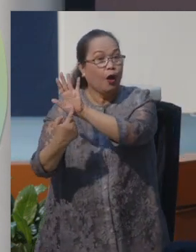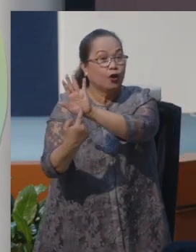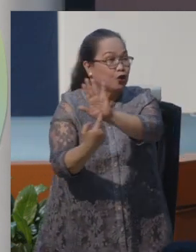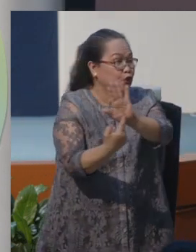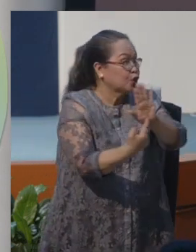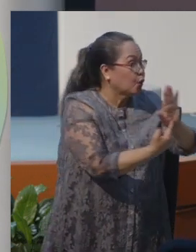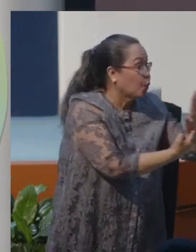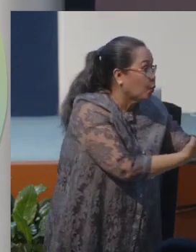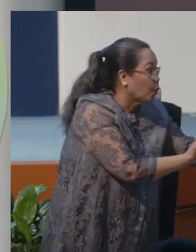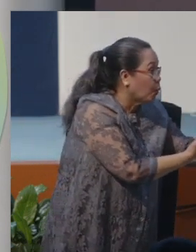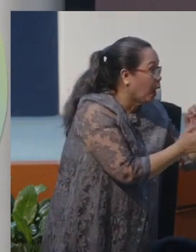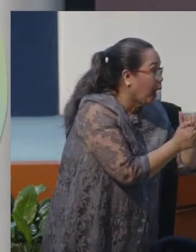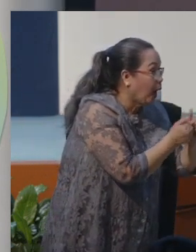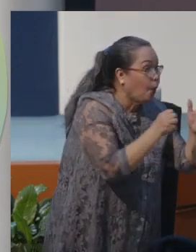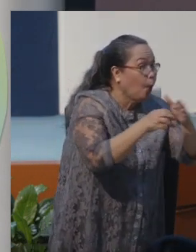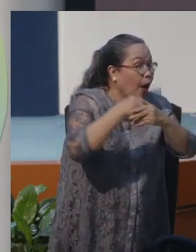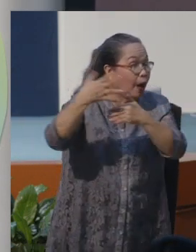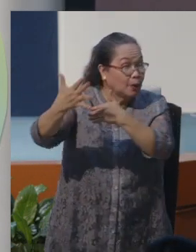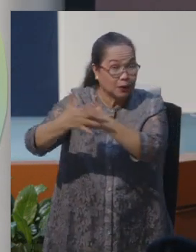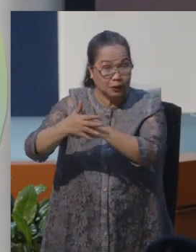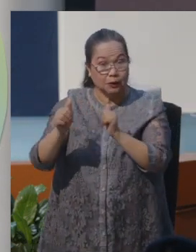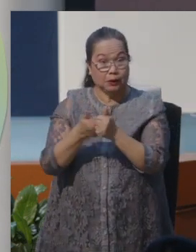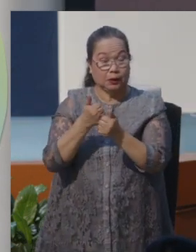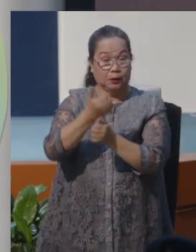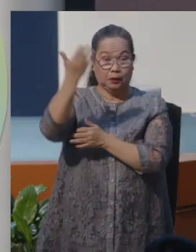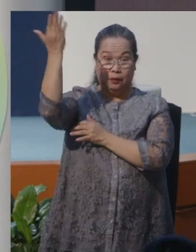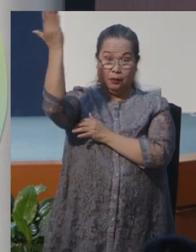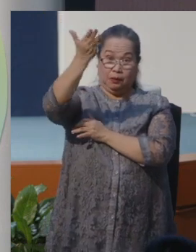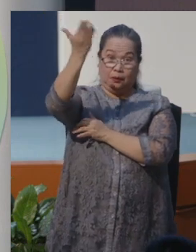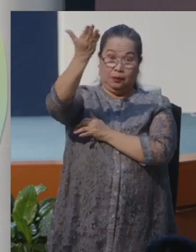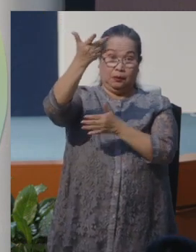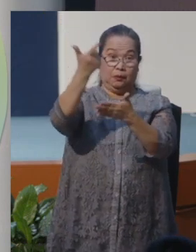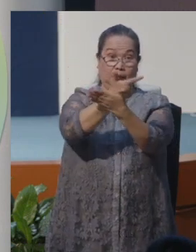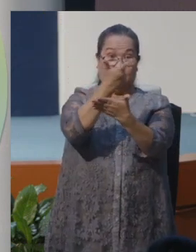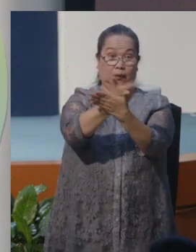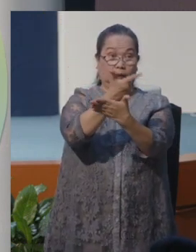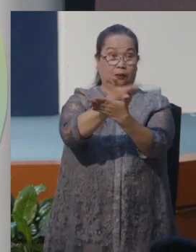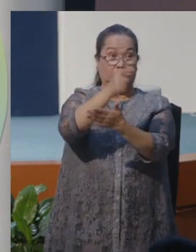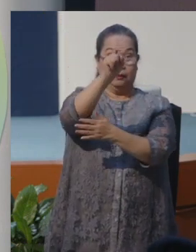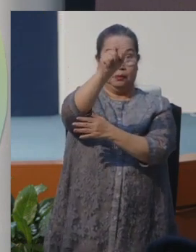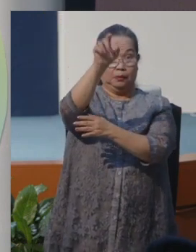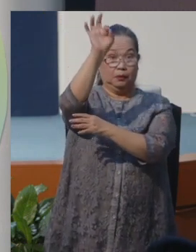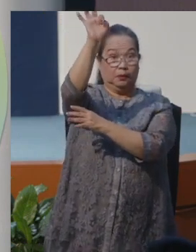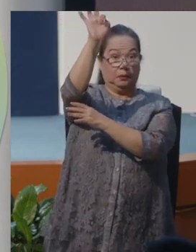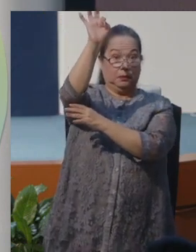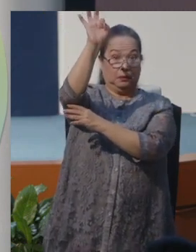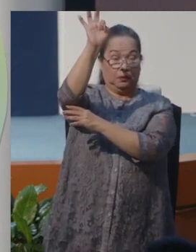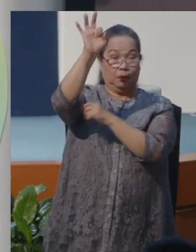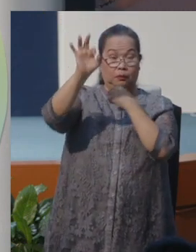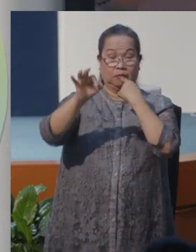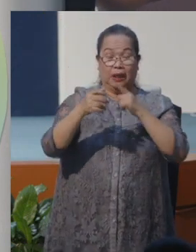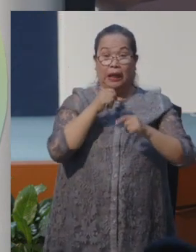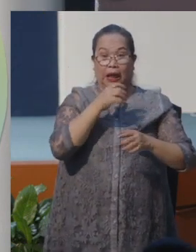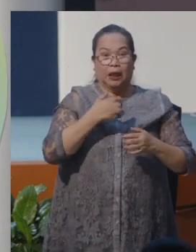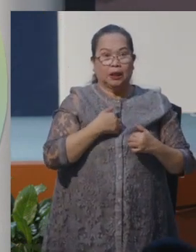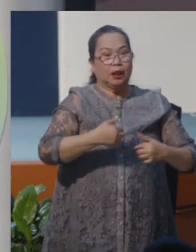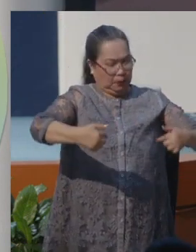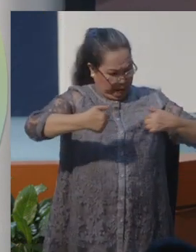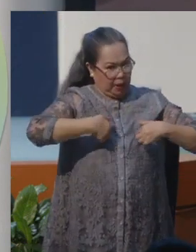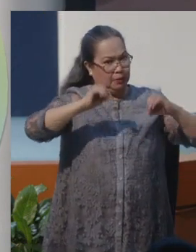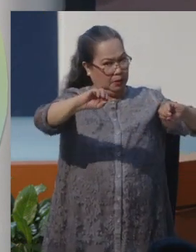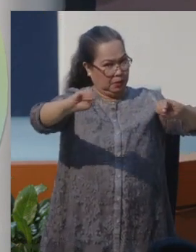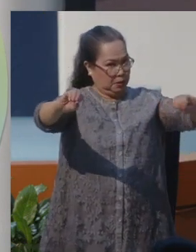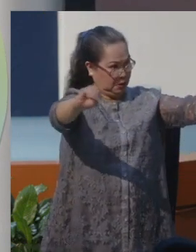paano mag-preach ng gospel, kung ano ang gospel na kanilang ipipreach, kung paano siya